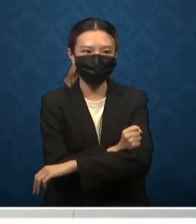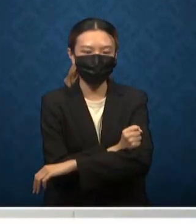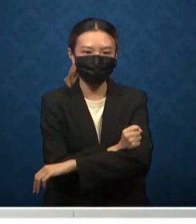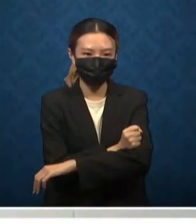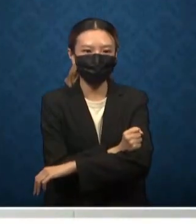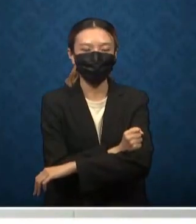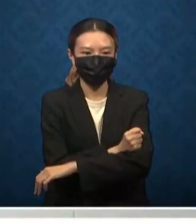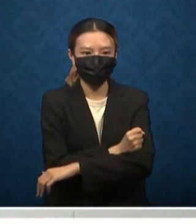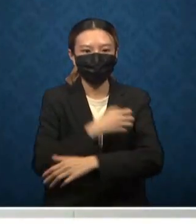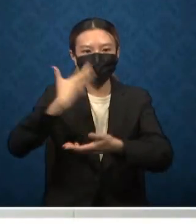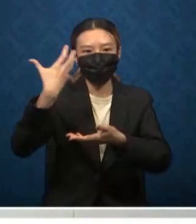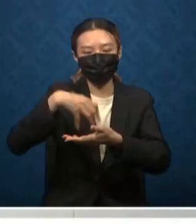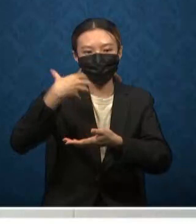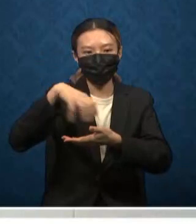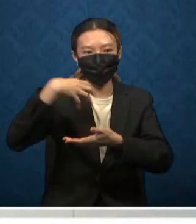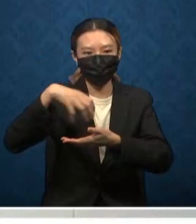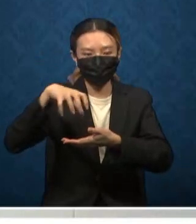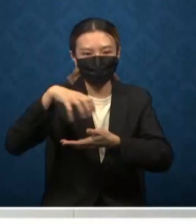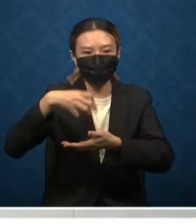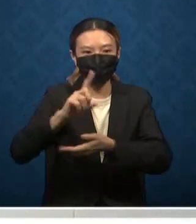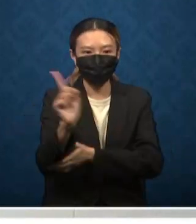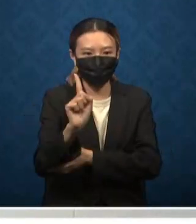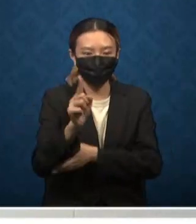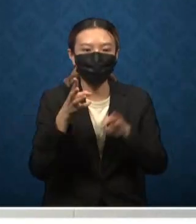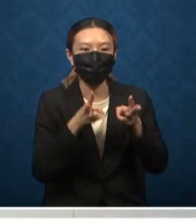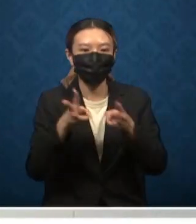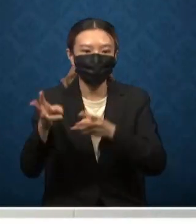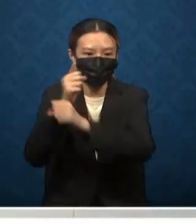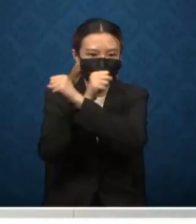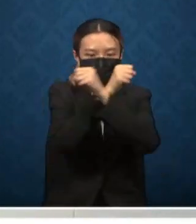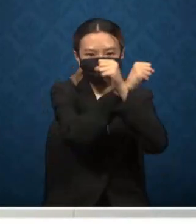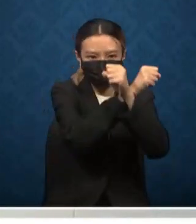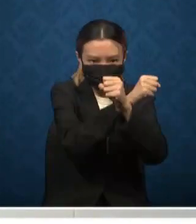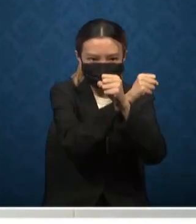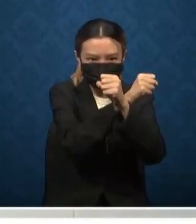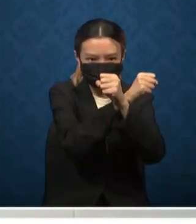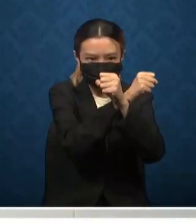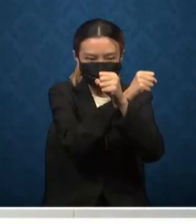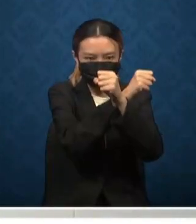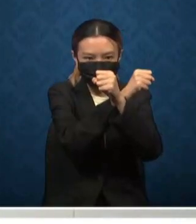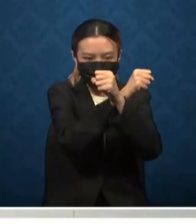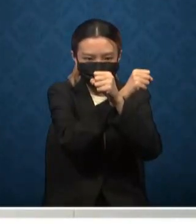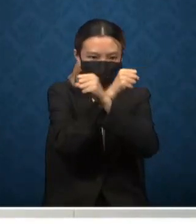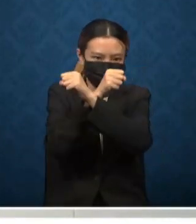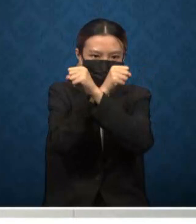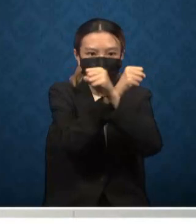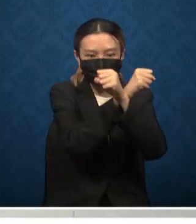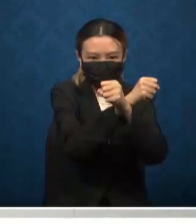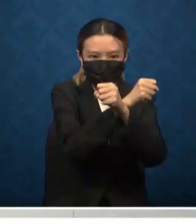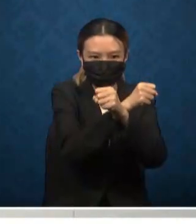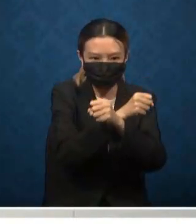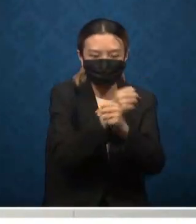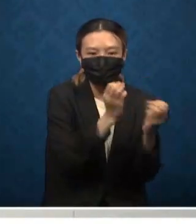เสนอรายงานการที่นักศึกษาเรื่องแนวทางการคุ้มครองและป้องกันทำงานรูปแบบที่อาจเป็นอันตราย